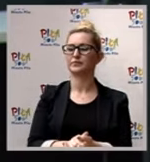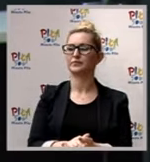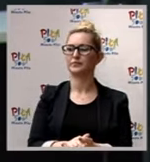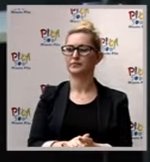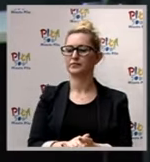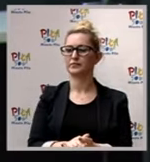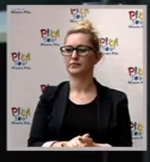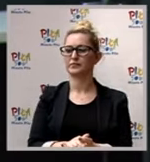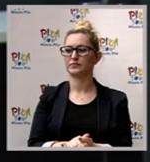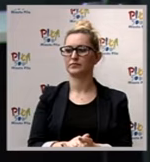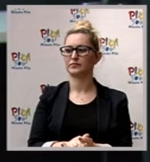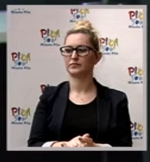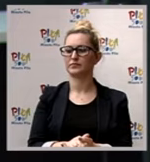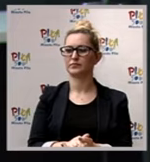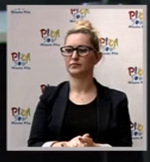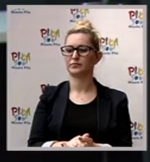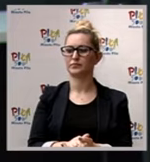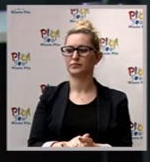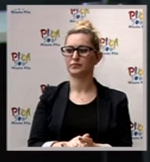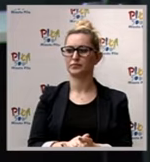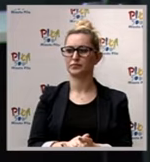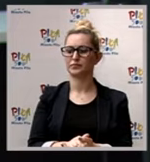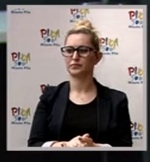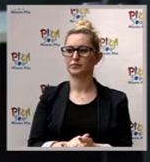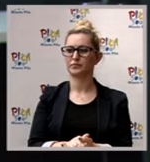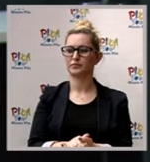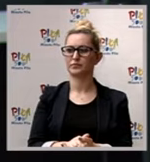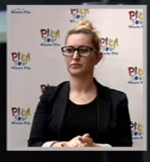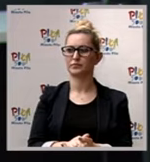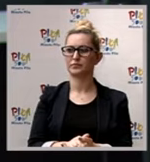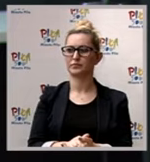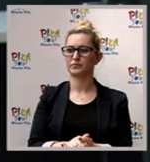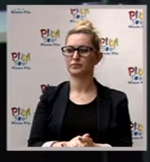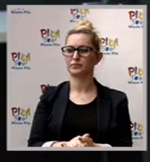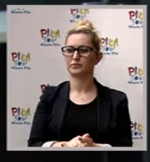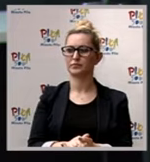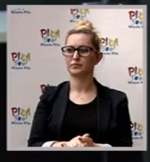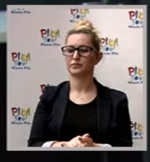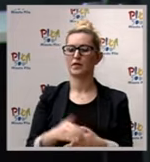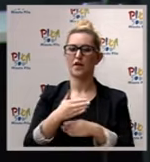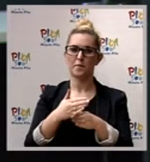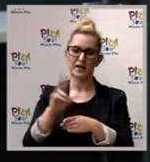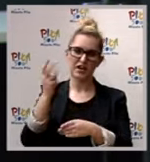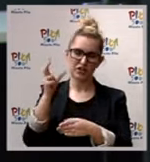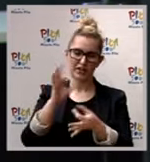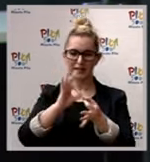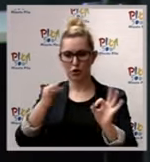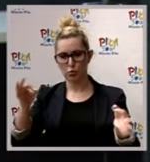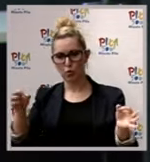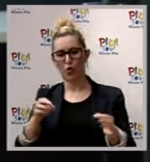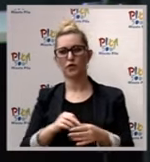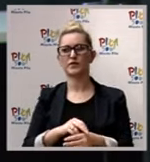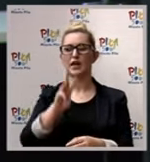obszaru właściwości sądów rejonowych w Chodzieży, Pile, Trzciance, Wągrowcu i Złotowie